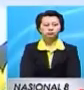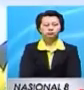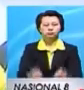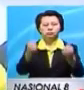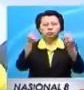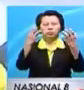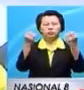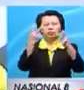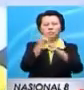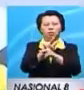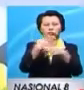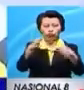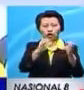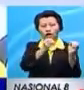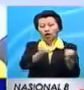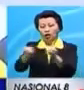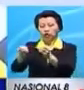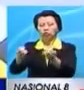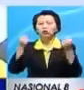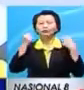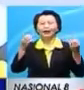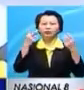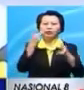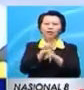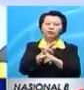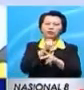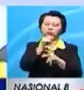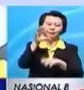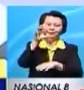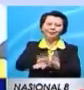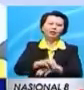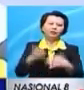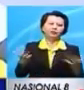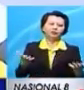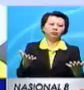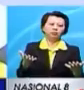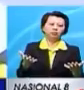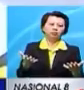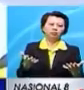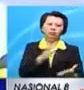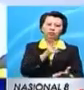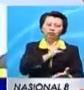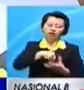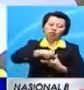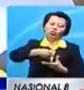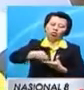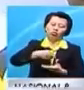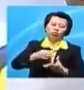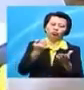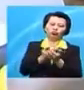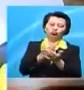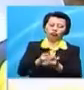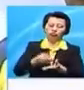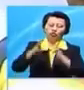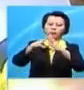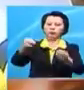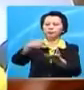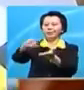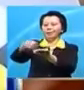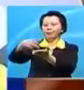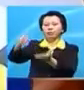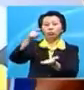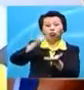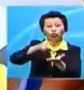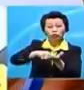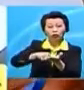Banyak kali dah dianjurkan dan banyak kali terpaksa kementerian keluarkan duit untuk selesaikan hutang. Malah